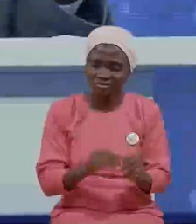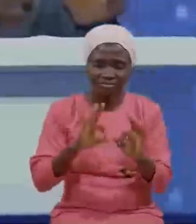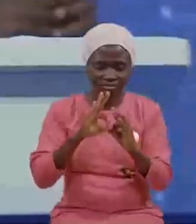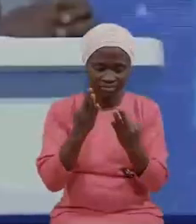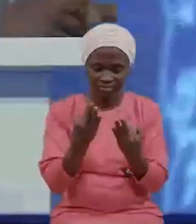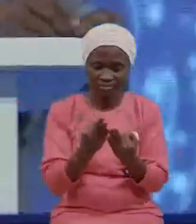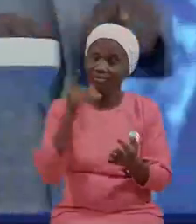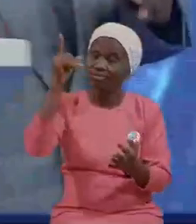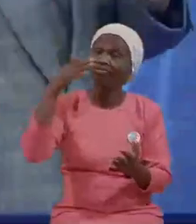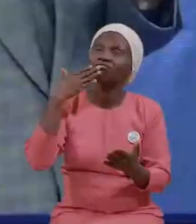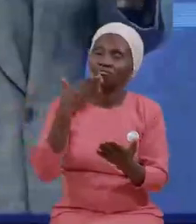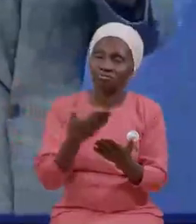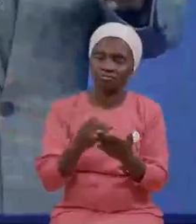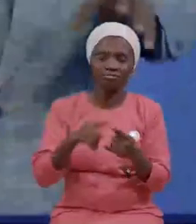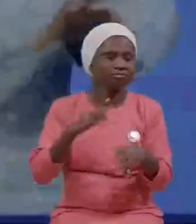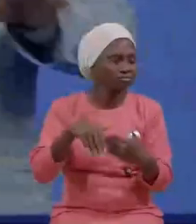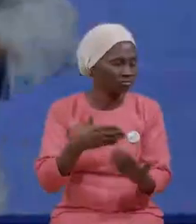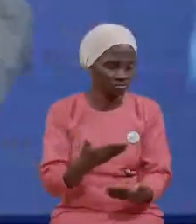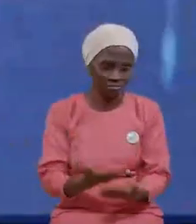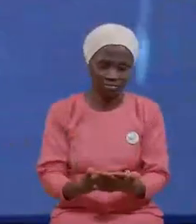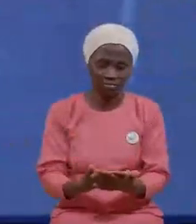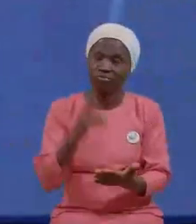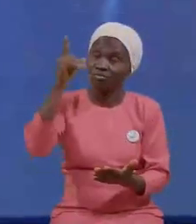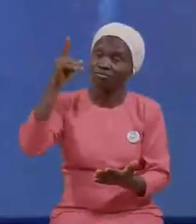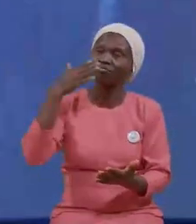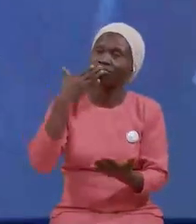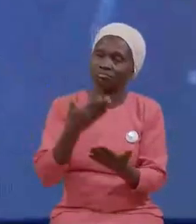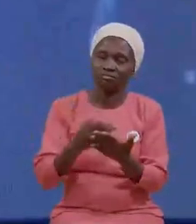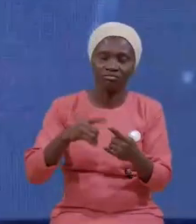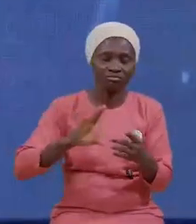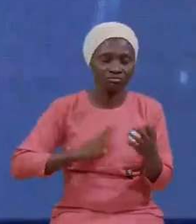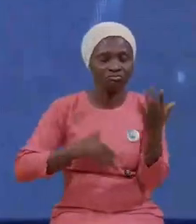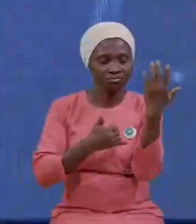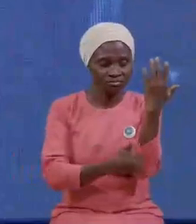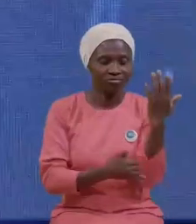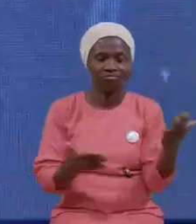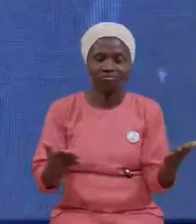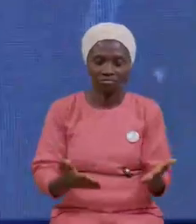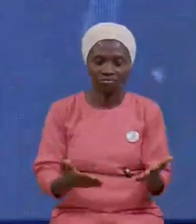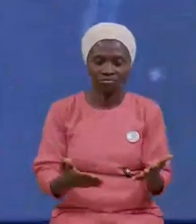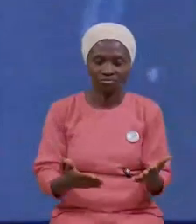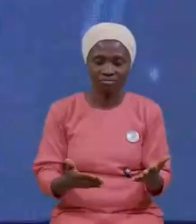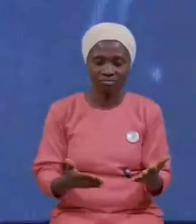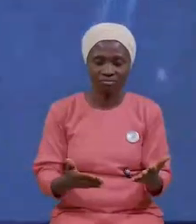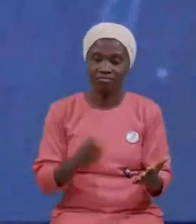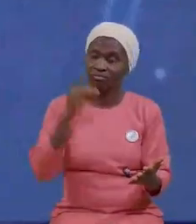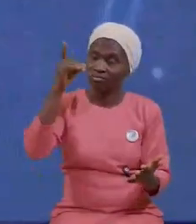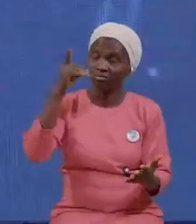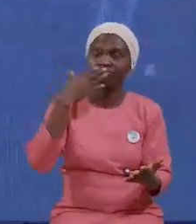tous. Tu es bon envers notre pays. Et tu es bon envers toute